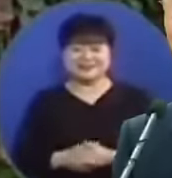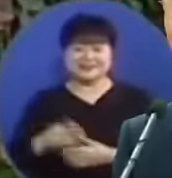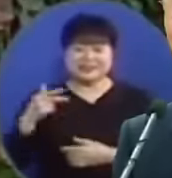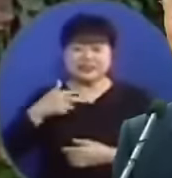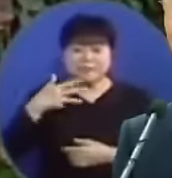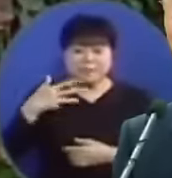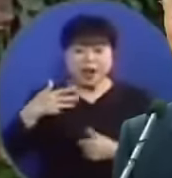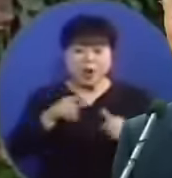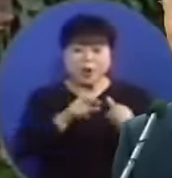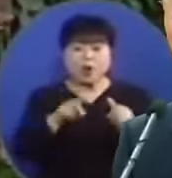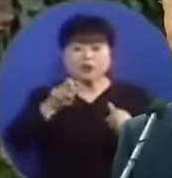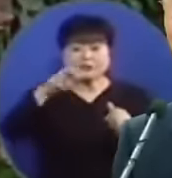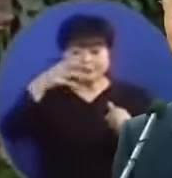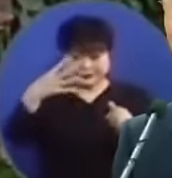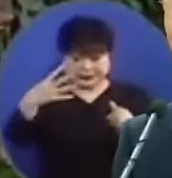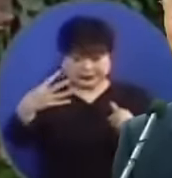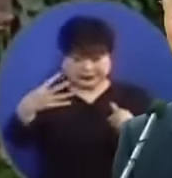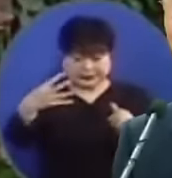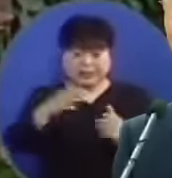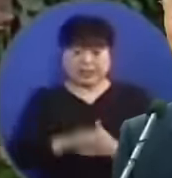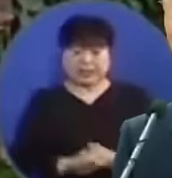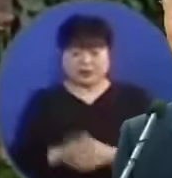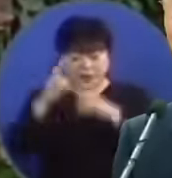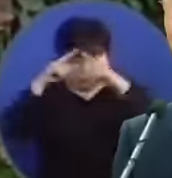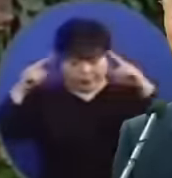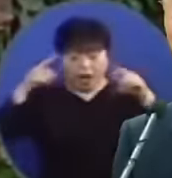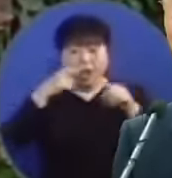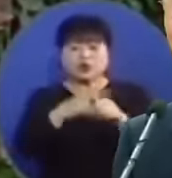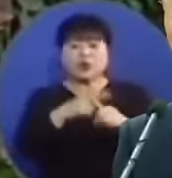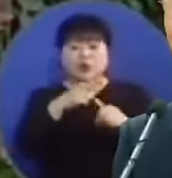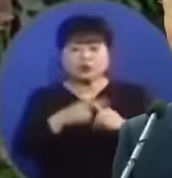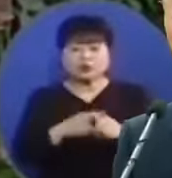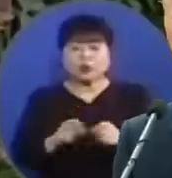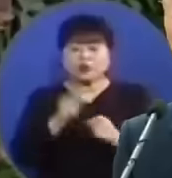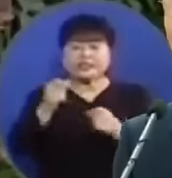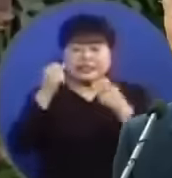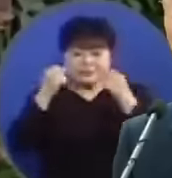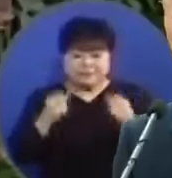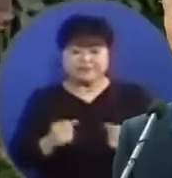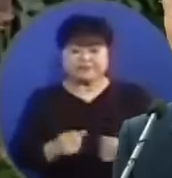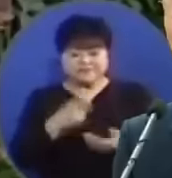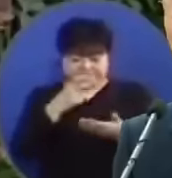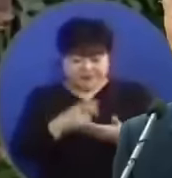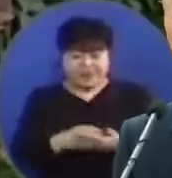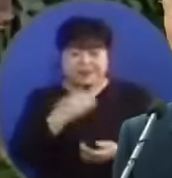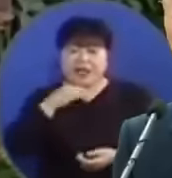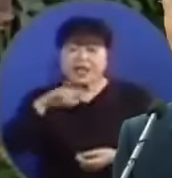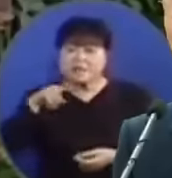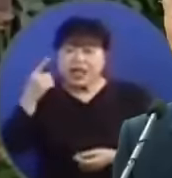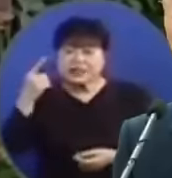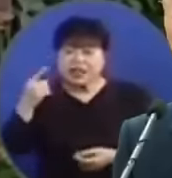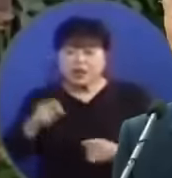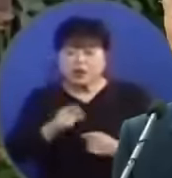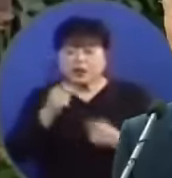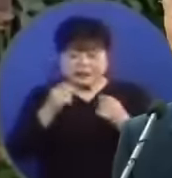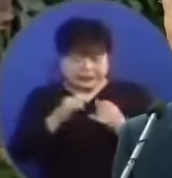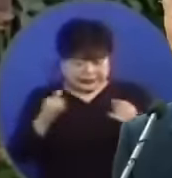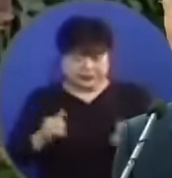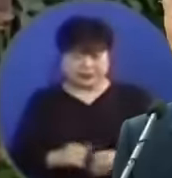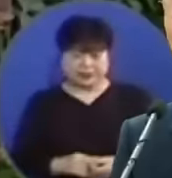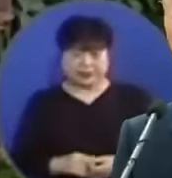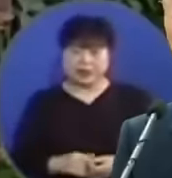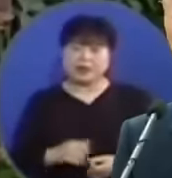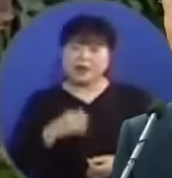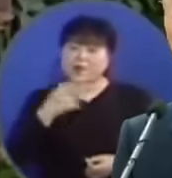2008년 5월 24일 원광대 김종인 교수의 장수 비결 논문에 100세 이상 장수하는 노인들은